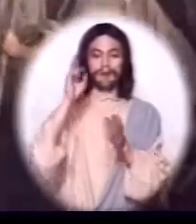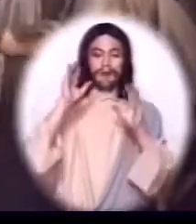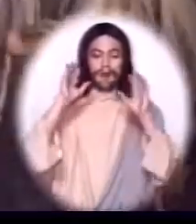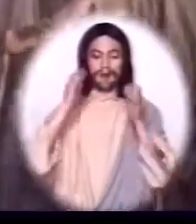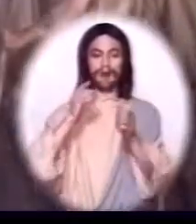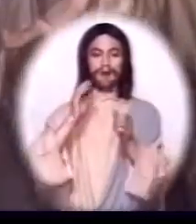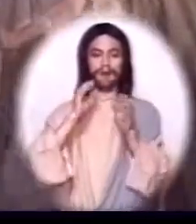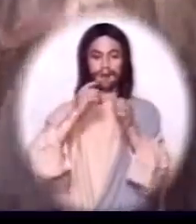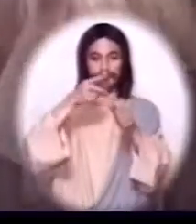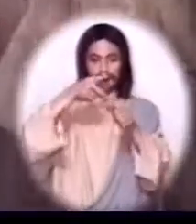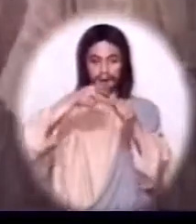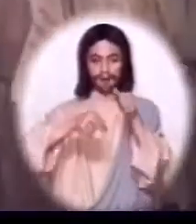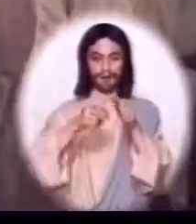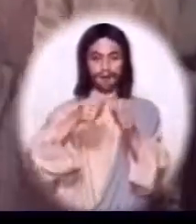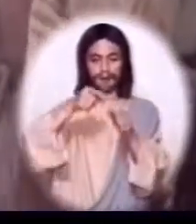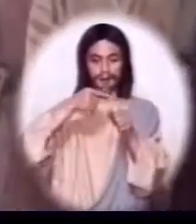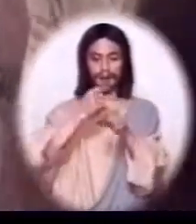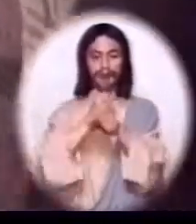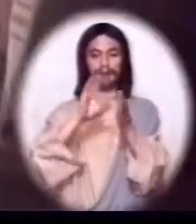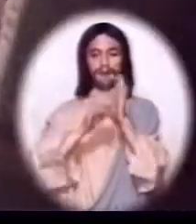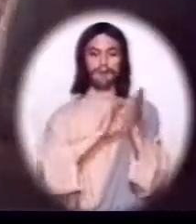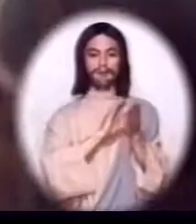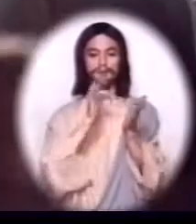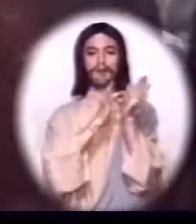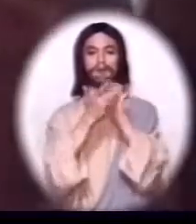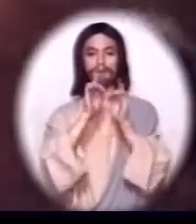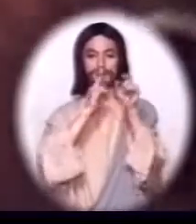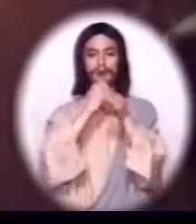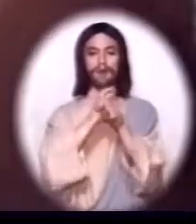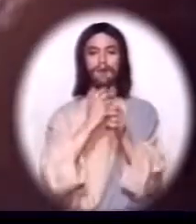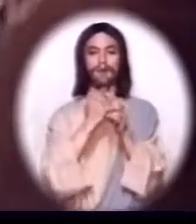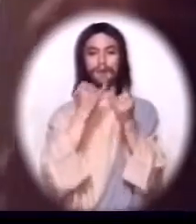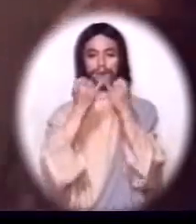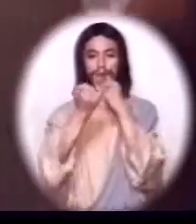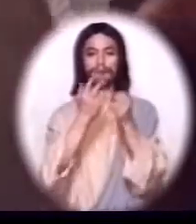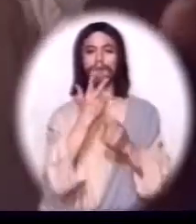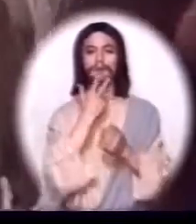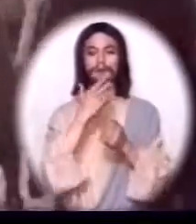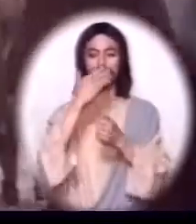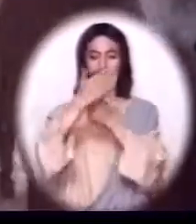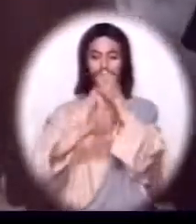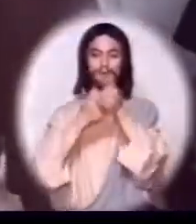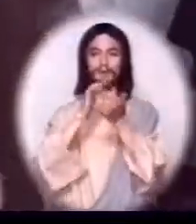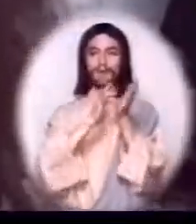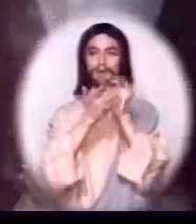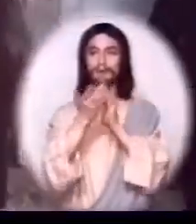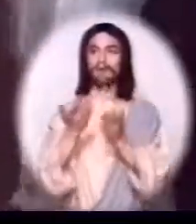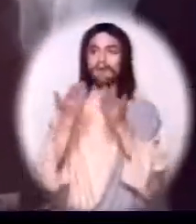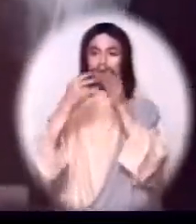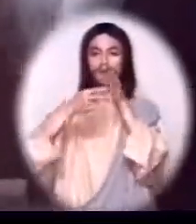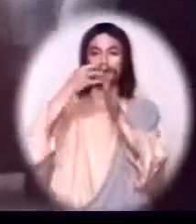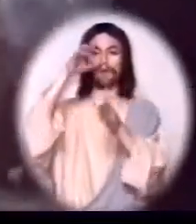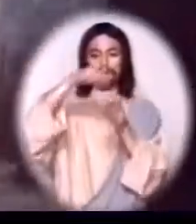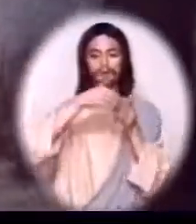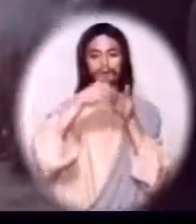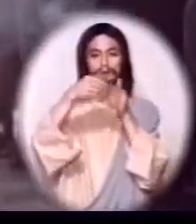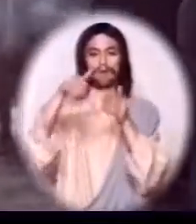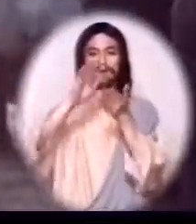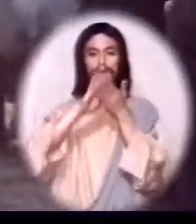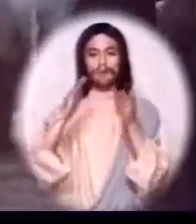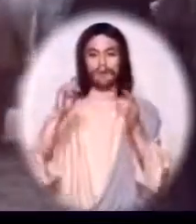일주일 후 아기가 할례받을 때가 왔을 때 그는 예수라고 이름 지어졌고 요셉과 마리아는 아기를 주님께 드리기 위해 예루살렘으로 데리고